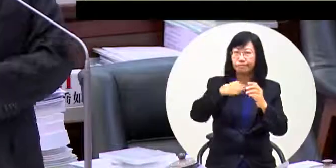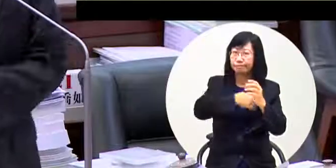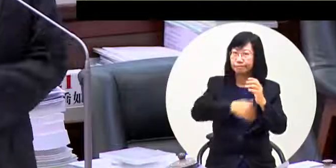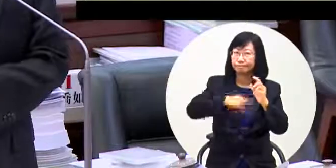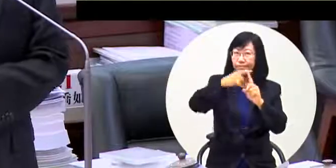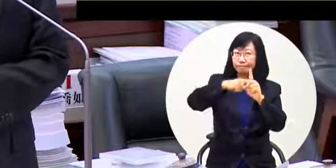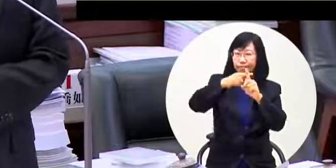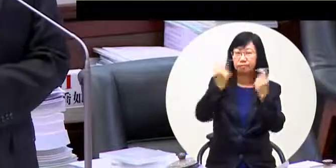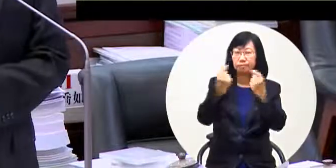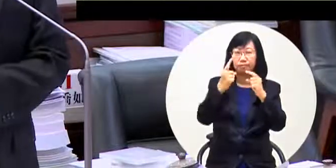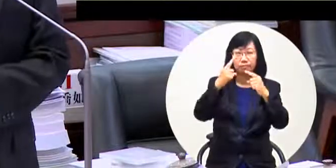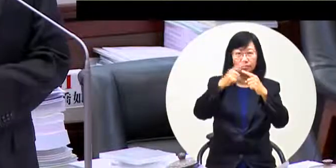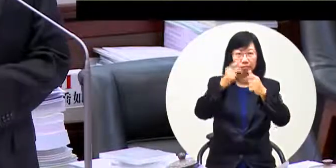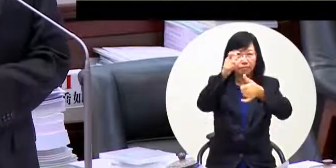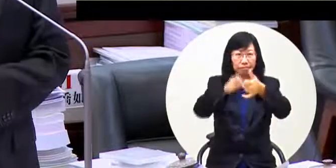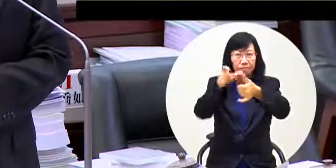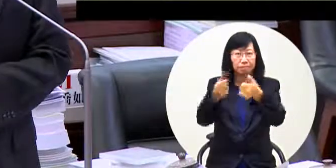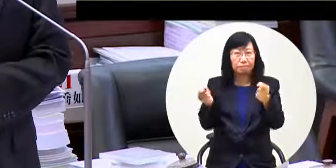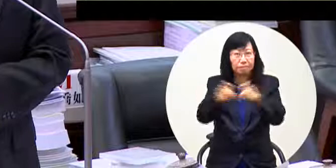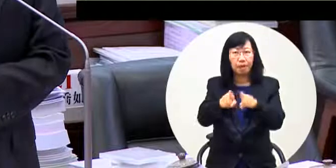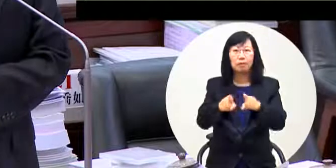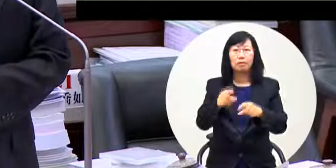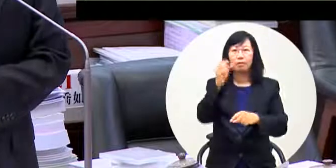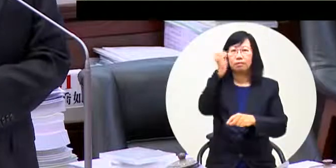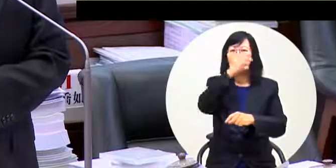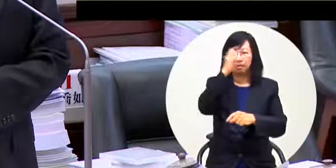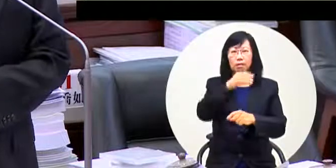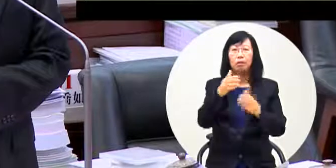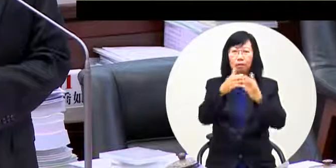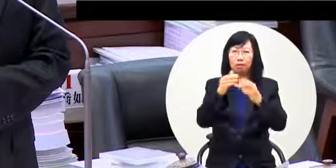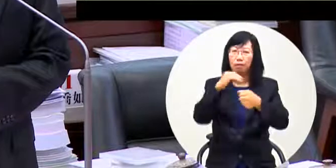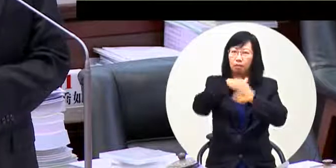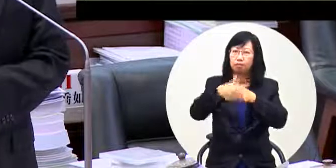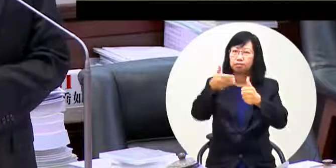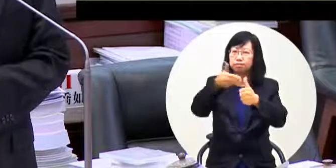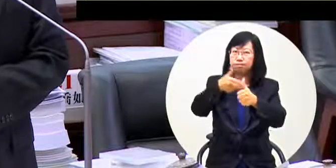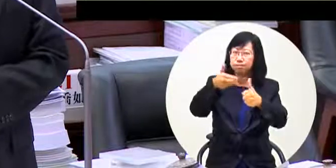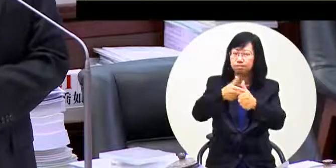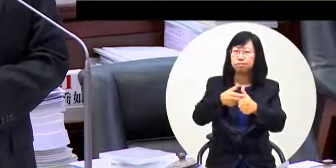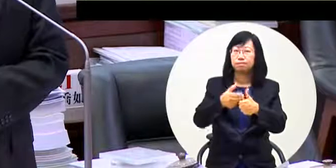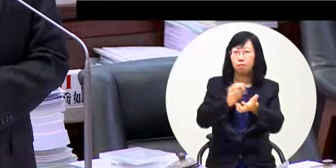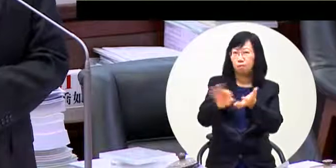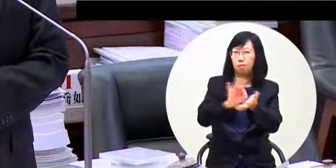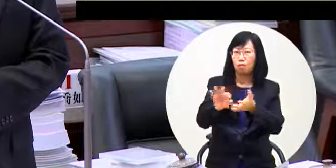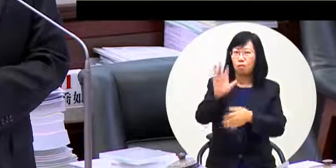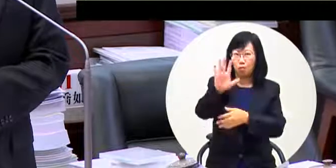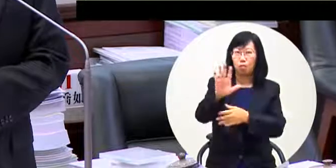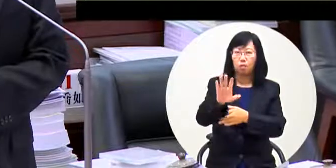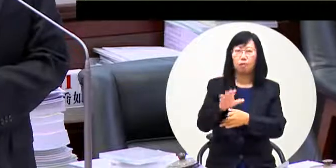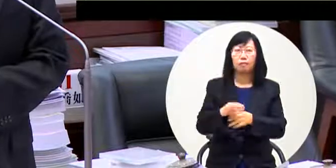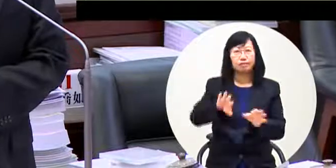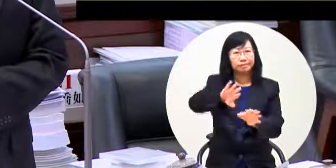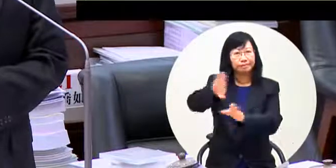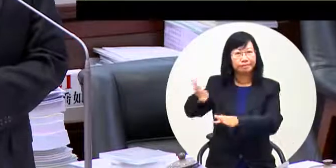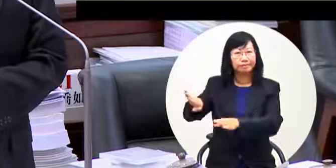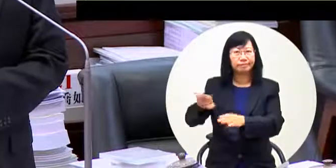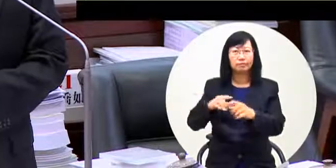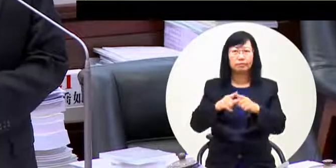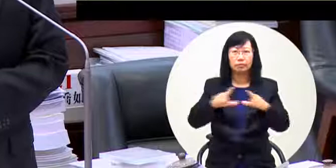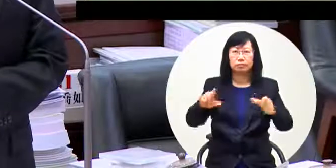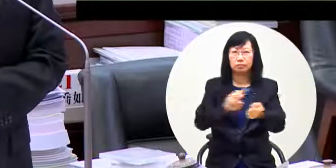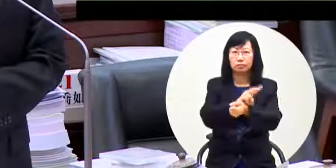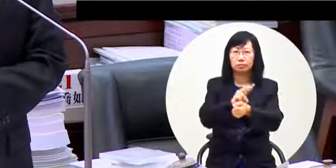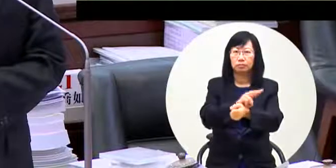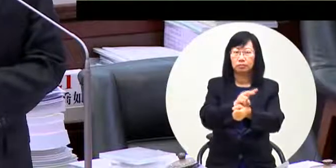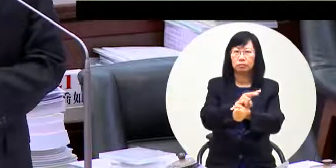的保养跟花钱。大拿无要迁村，好，大拿无要迁村，只不过因为体质不好，我们